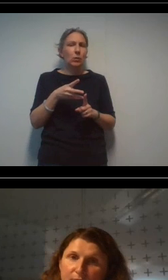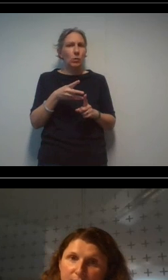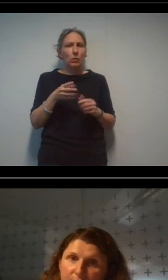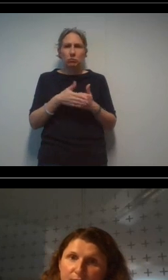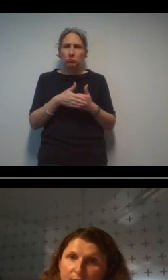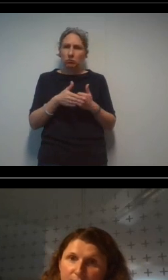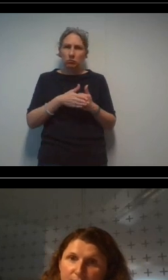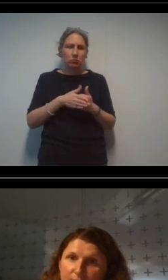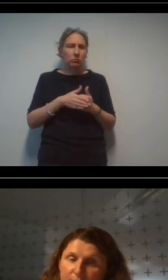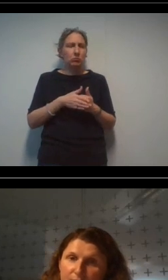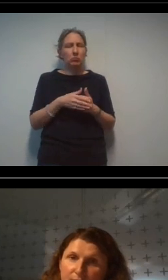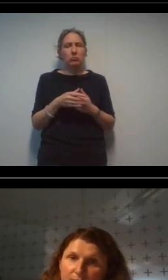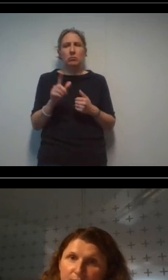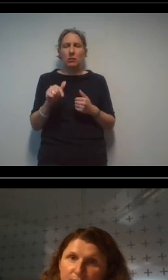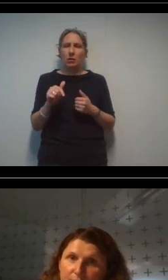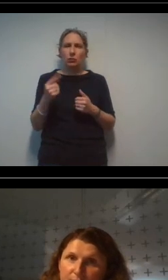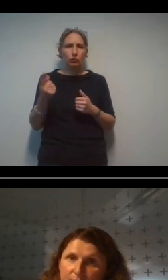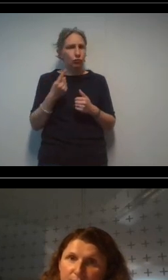pour